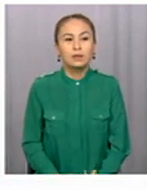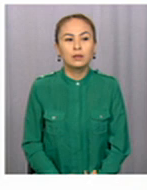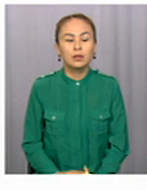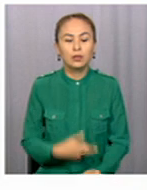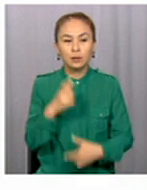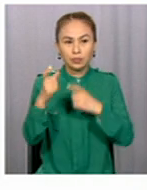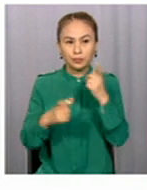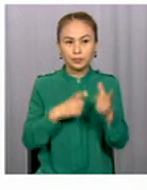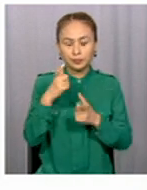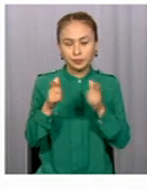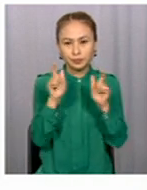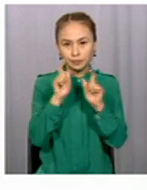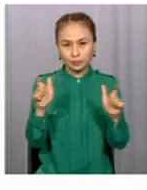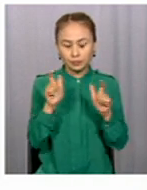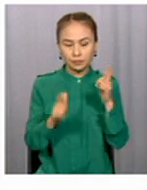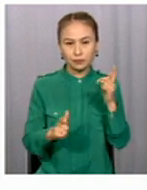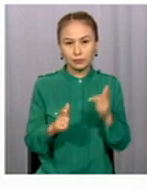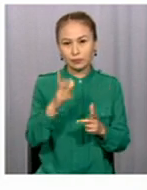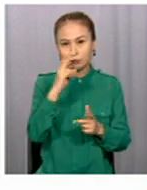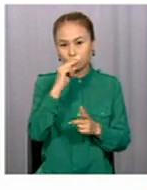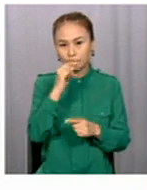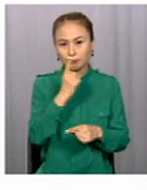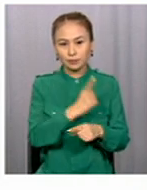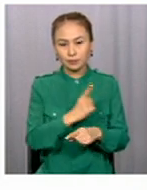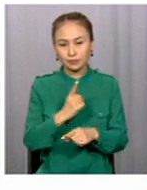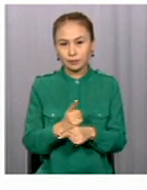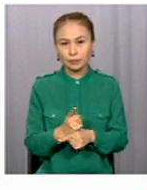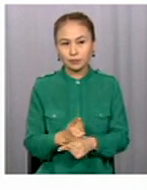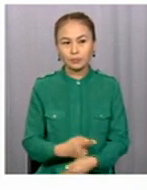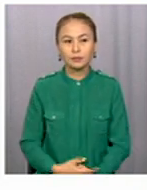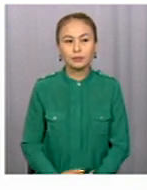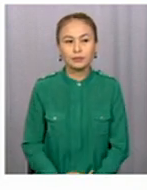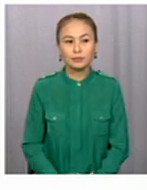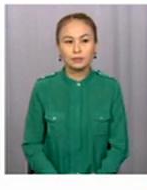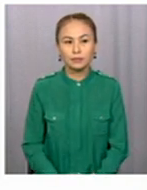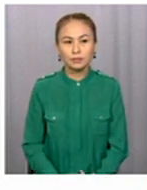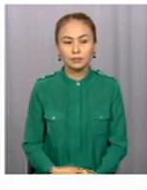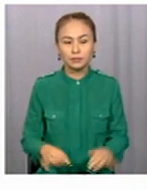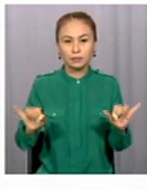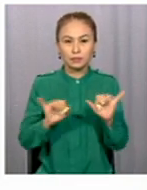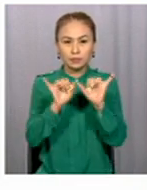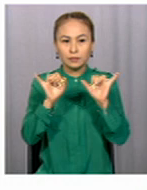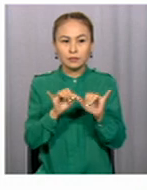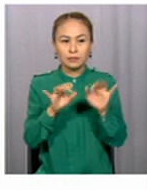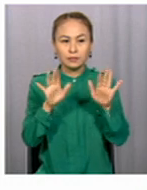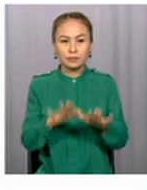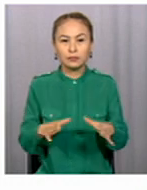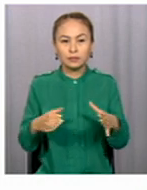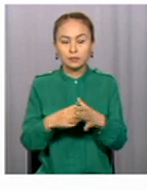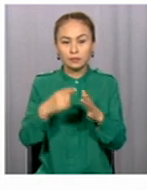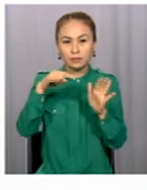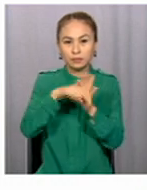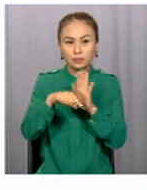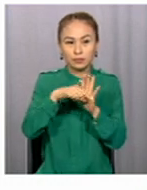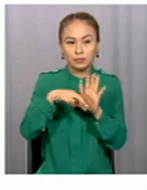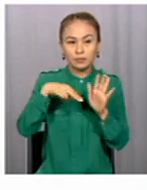Шулауға, айғайлап сөйлеуге тыйым салынады. Асхананың ішкі бөлмелеріне кіруге